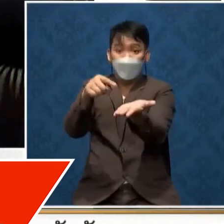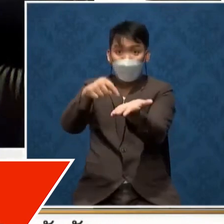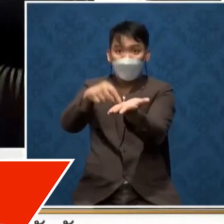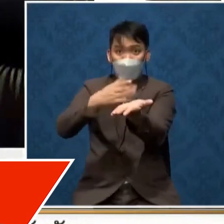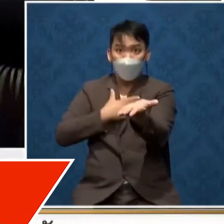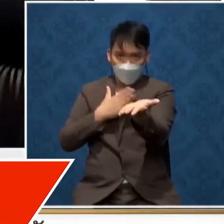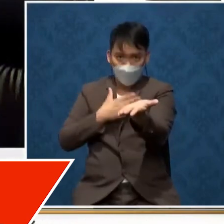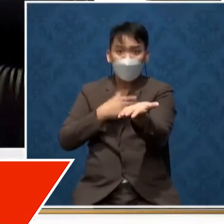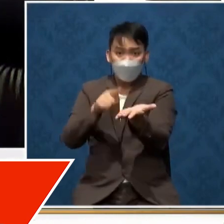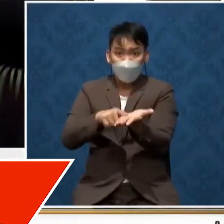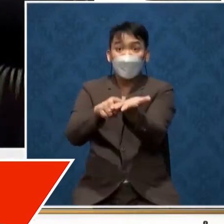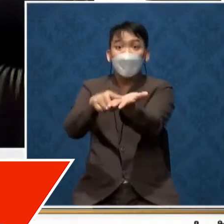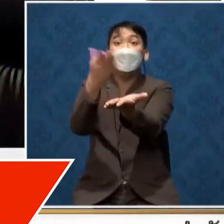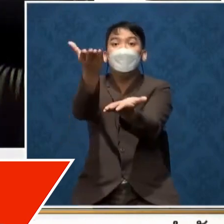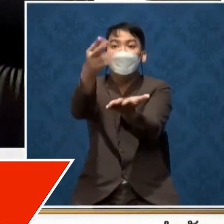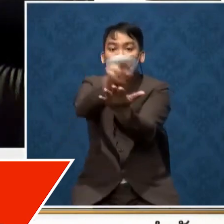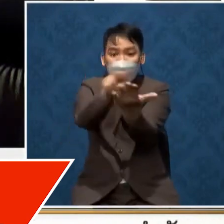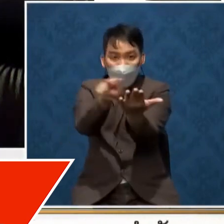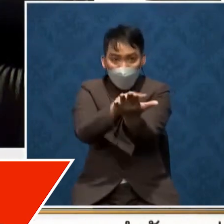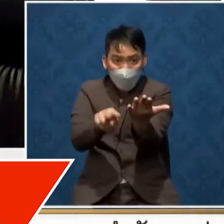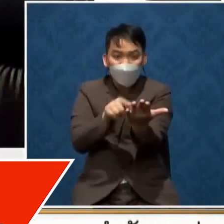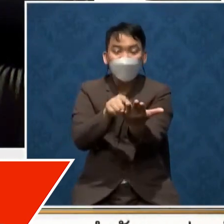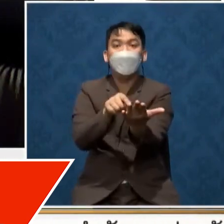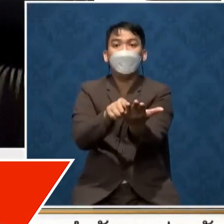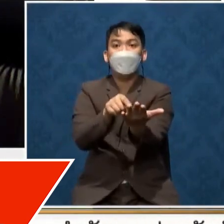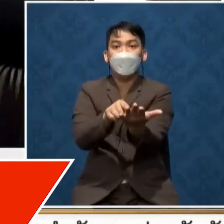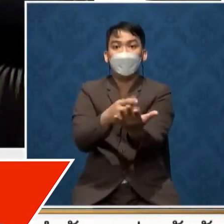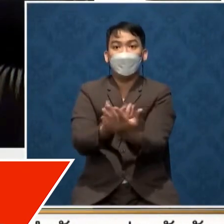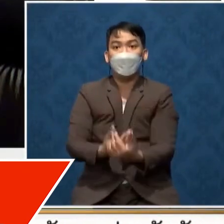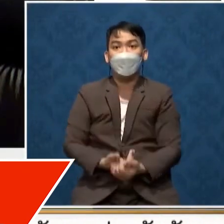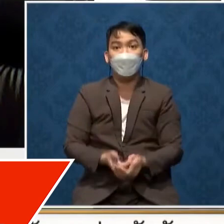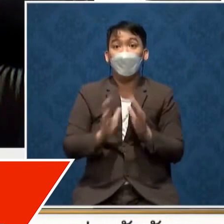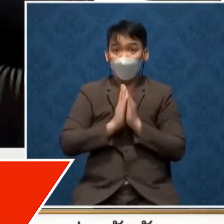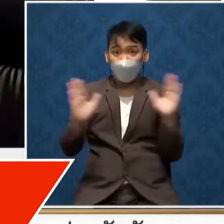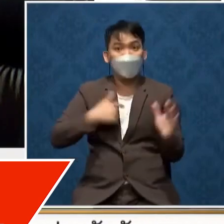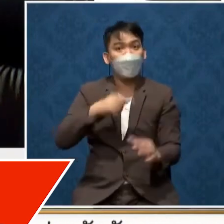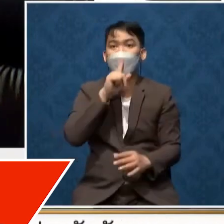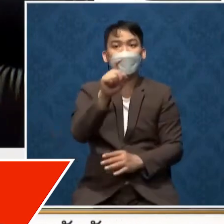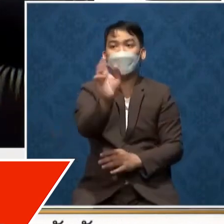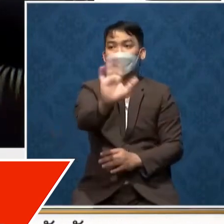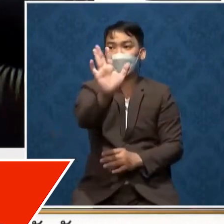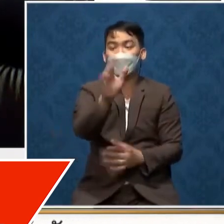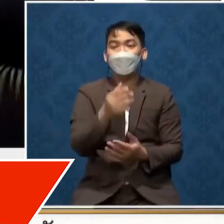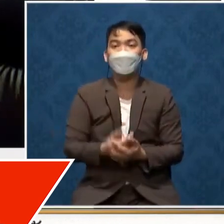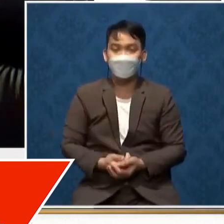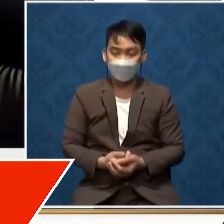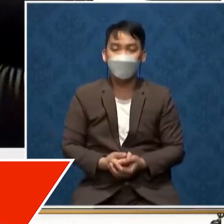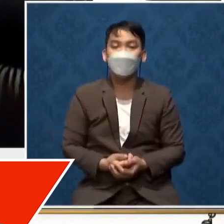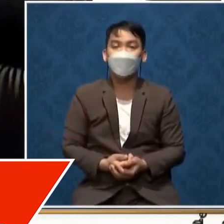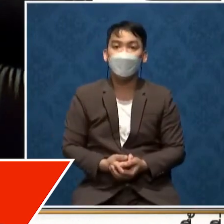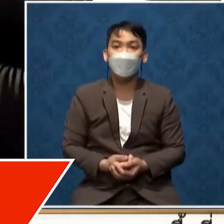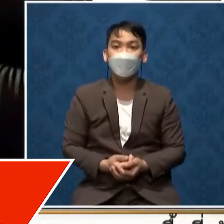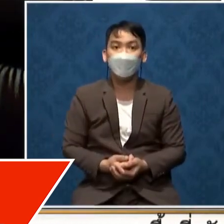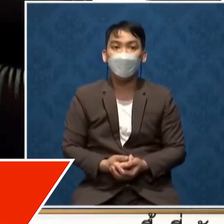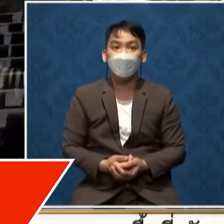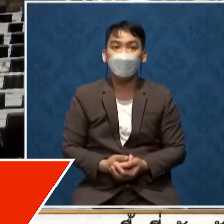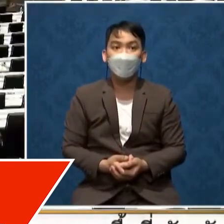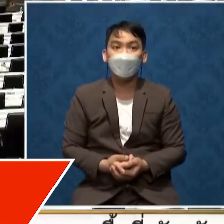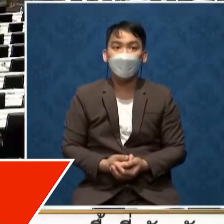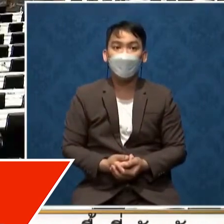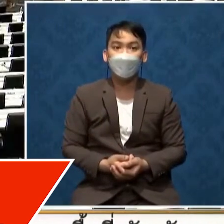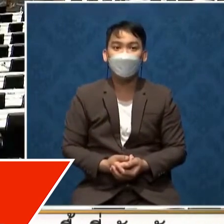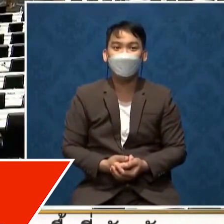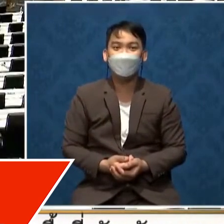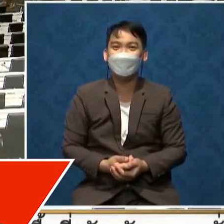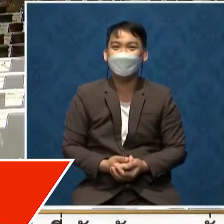นี่คือคำตอบที่ควรจะตอบแบบนี้ครับท่านประธานครับขอบคุณครับผมไม่มีถามแล้วครับจบครับ ก็ท่านลำ